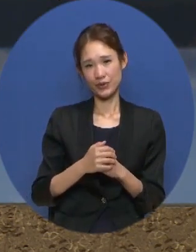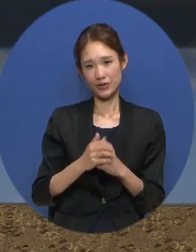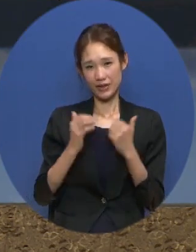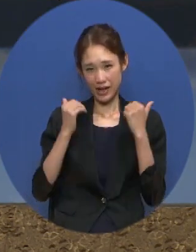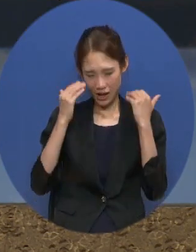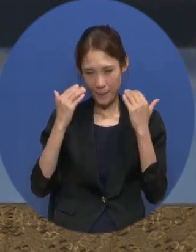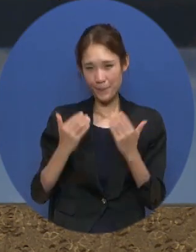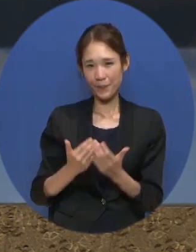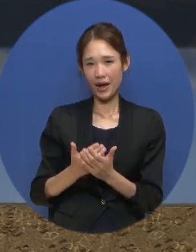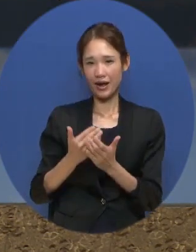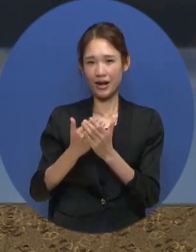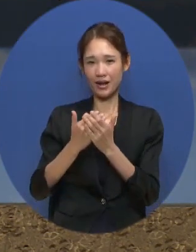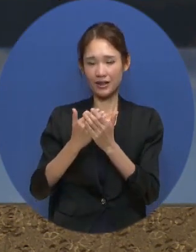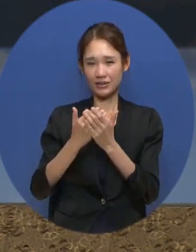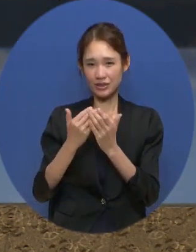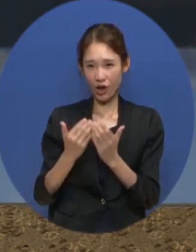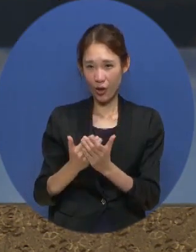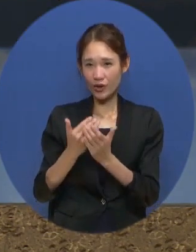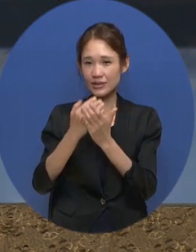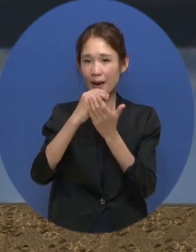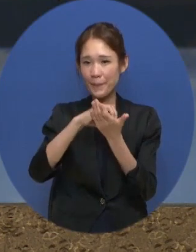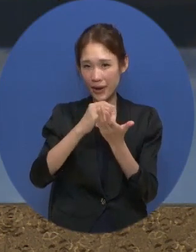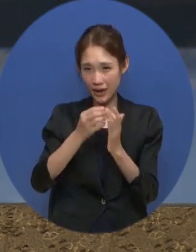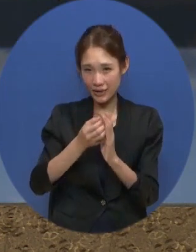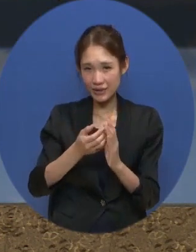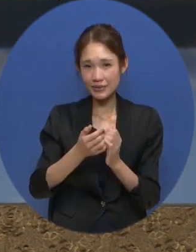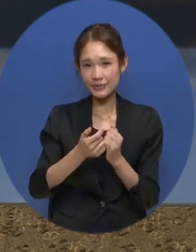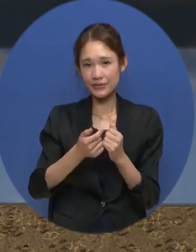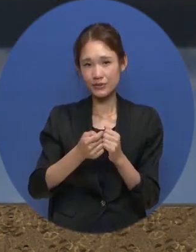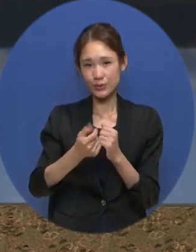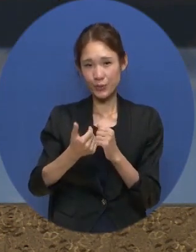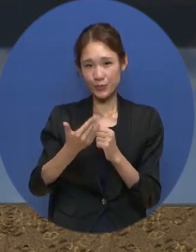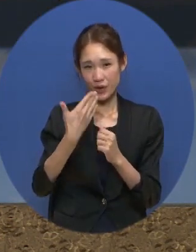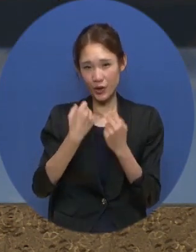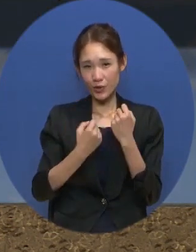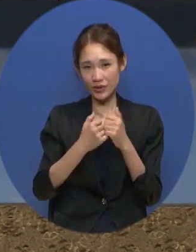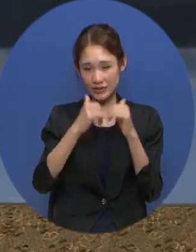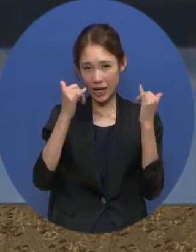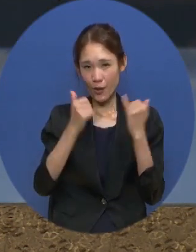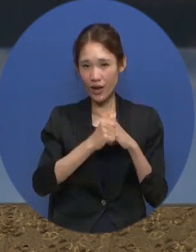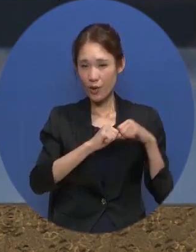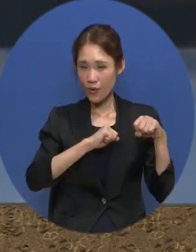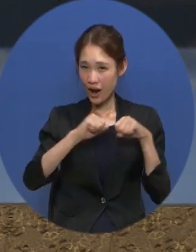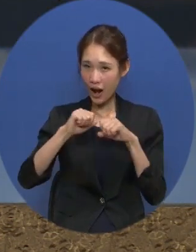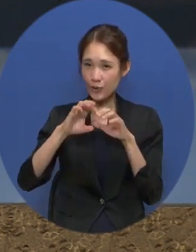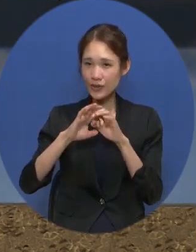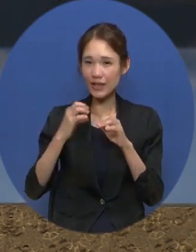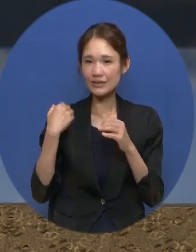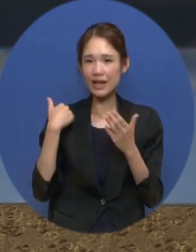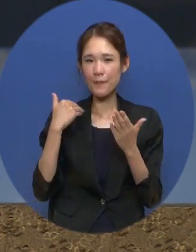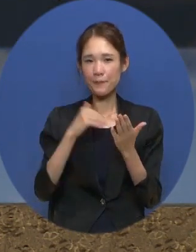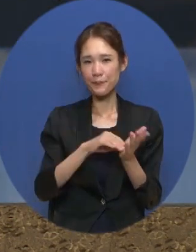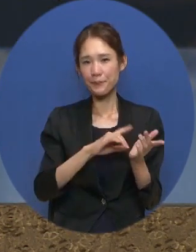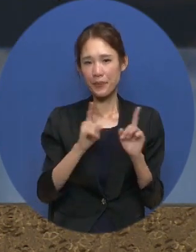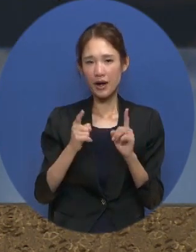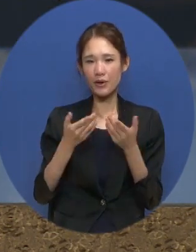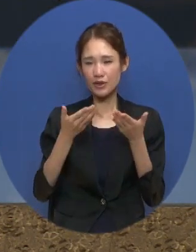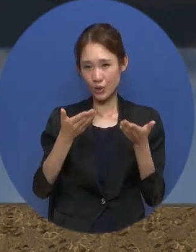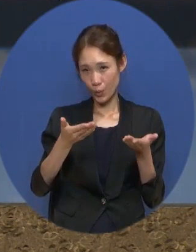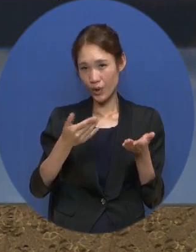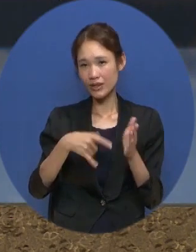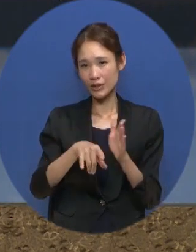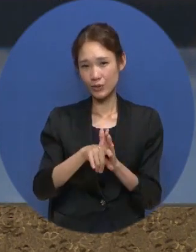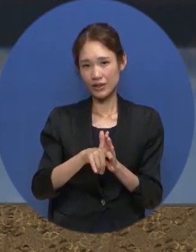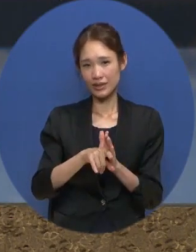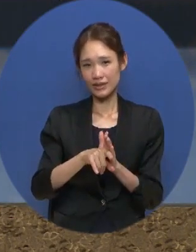열심히 성장하고 그리고 성장한 만큼 그거를 아까 말씀드린 그 사회공헌 활동을 통해서 다시 사회에 헌원할 수 있는 뭐